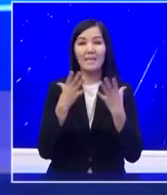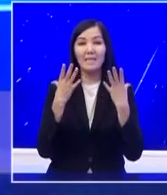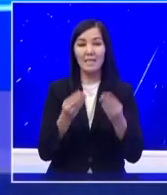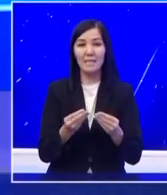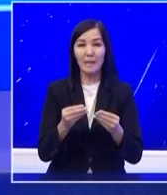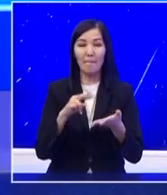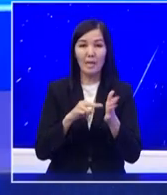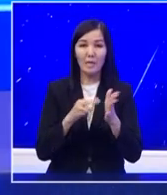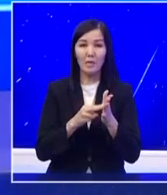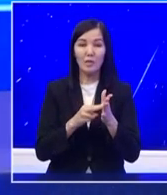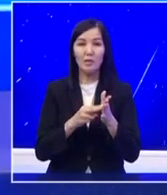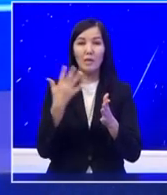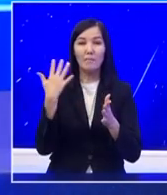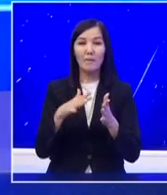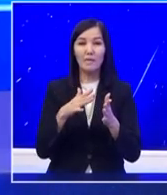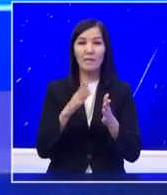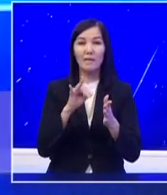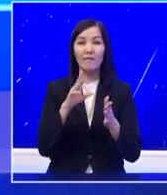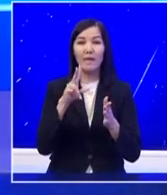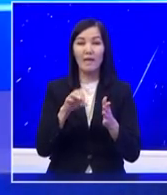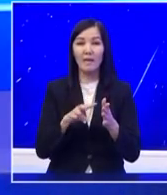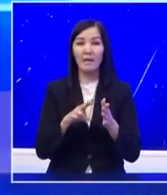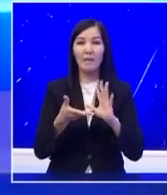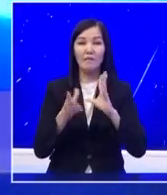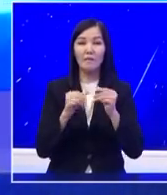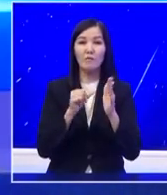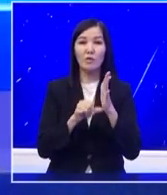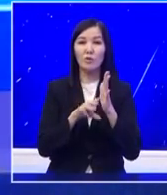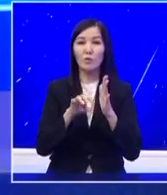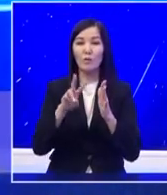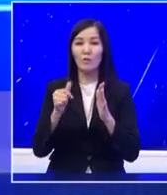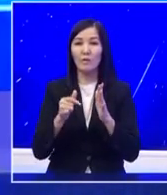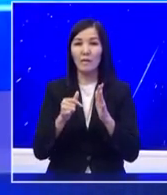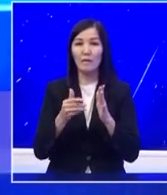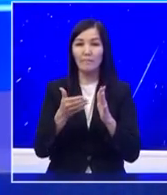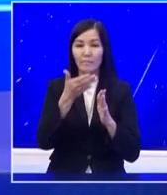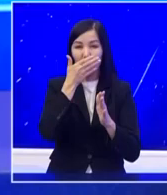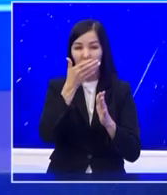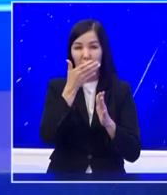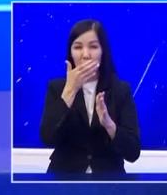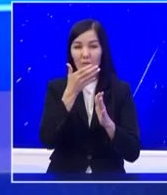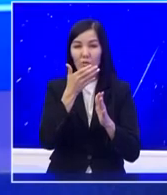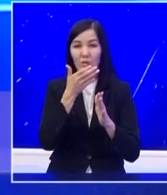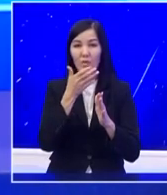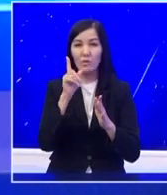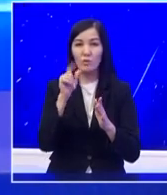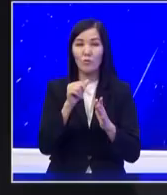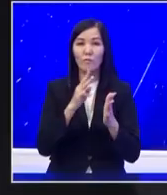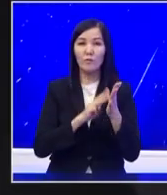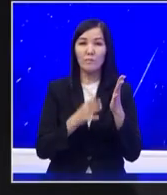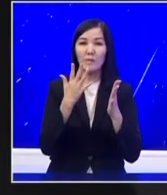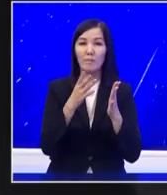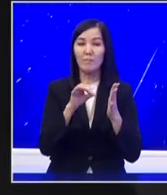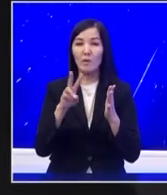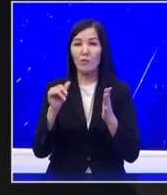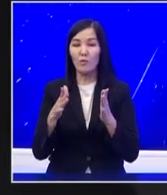планируется поставка еще 50 ИВЛ-аппаратов на сумму 600 миллионов тенге и кислородных концентратов 100 единиц на сумму 85